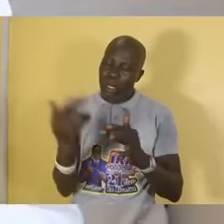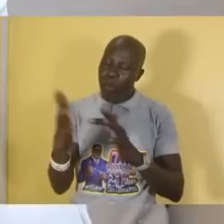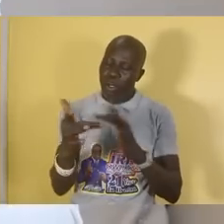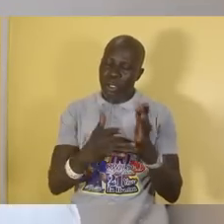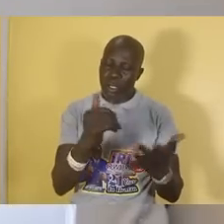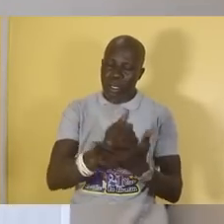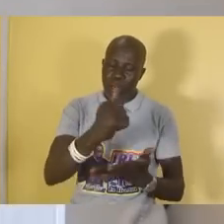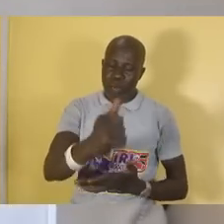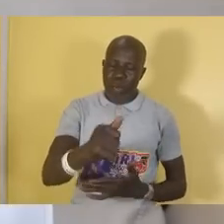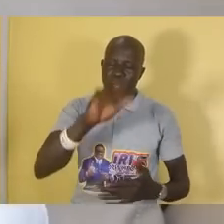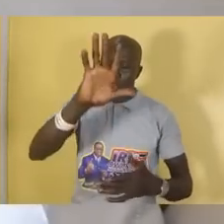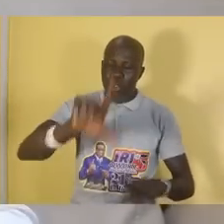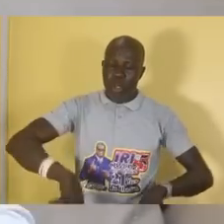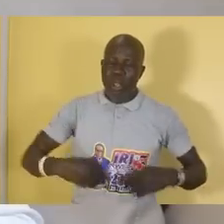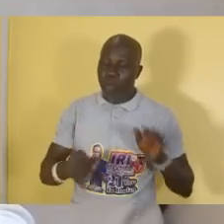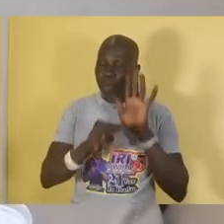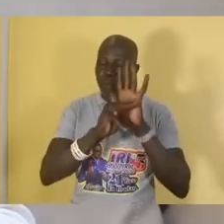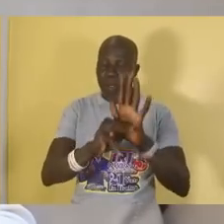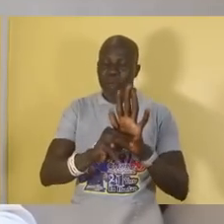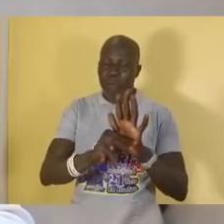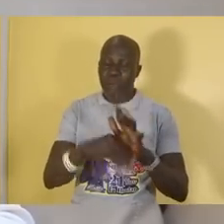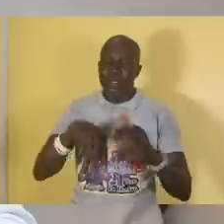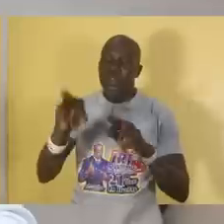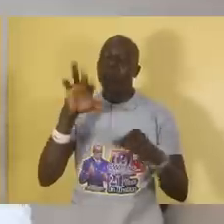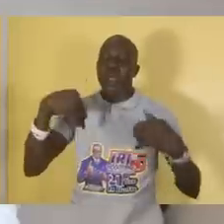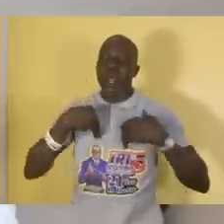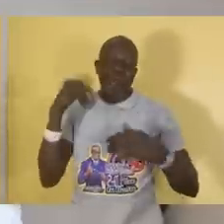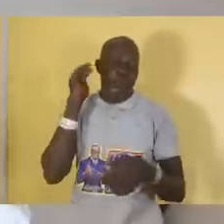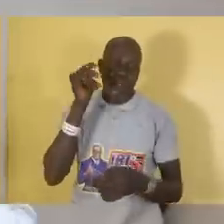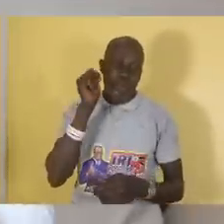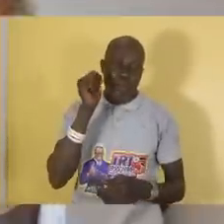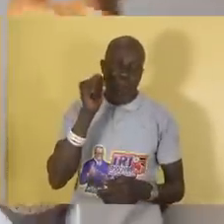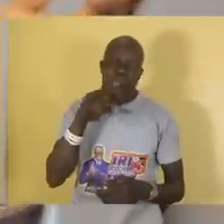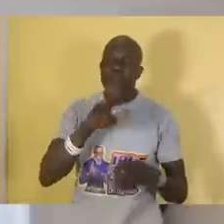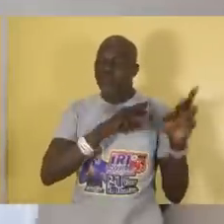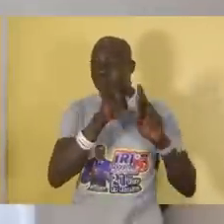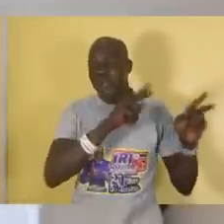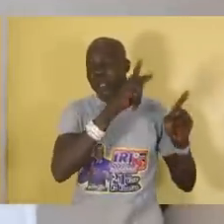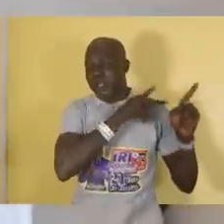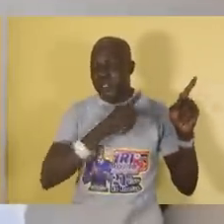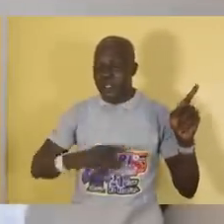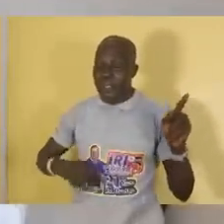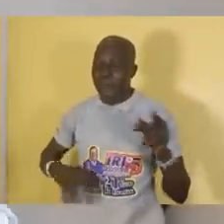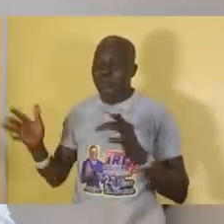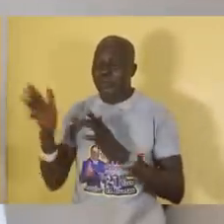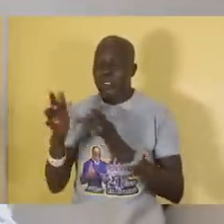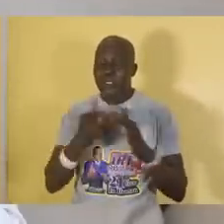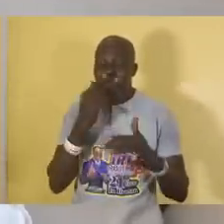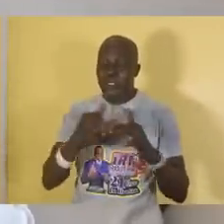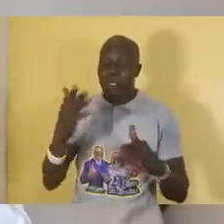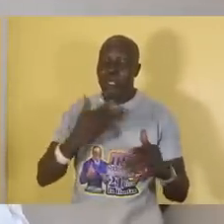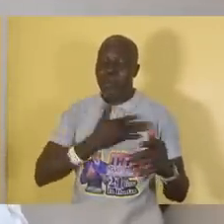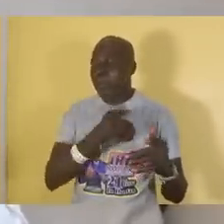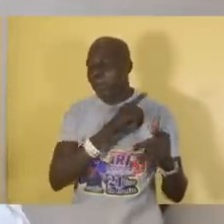Jesus. Amen. Ayé àfọ. Amen. Wà á ní testimony. Amen. Wà á dẹ̀ ṣe bí ọkọ. Amen. Jésù Olúwa